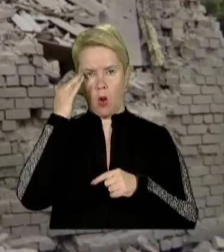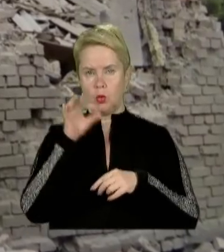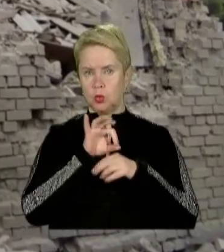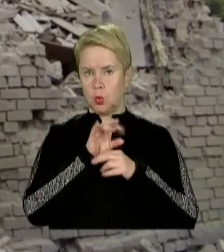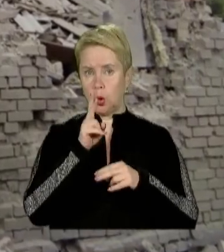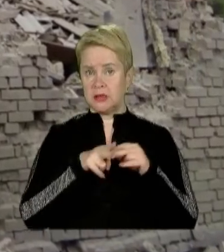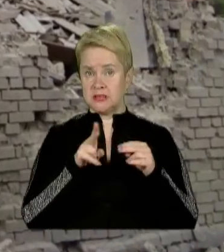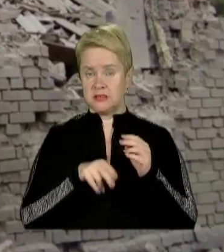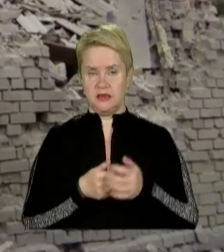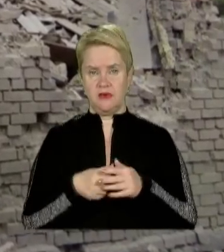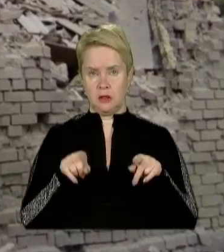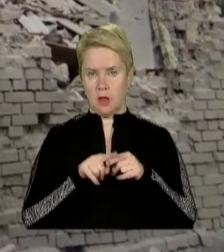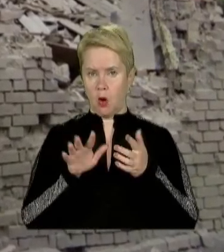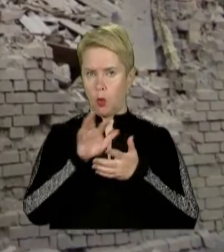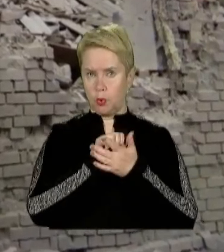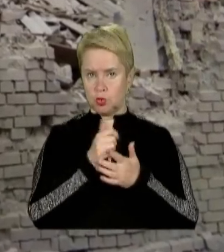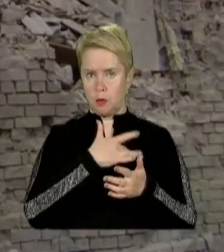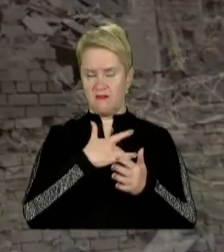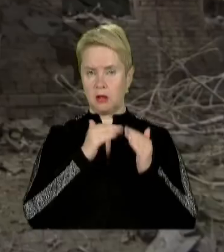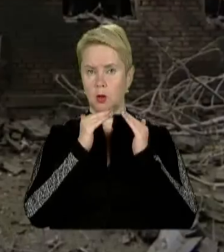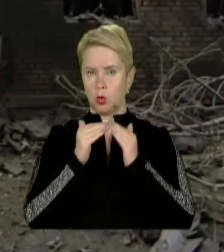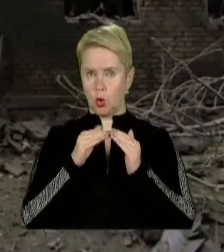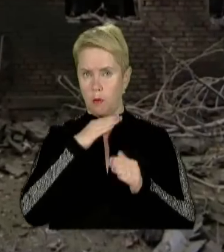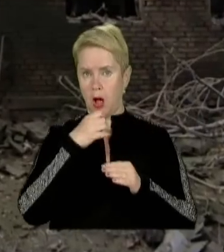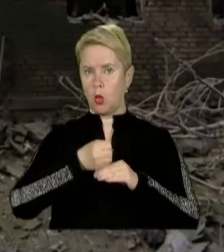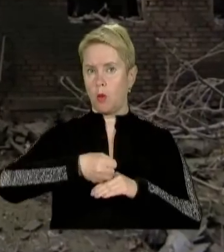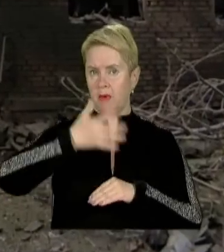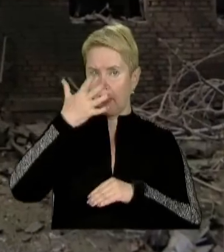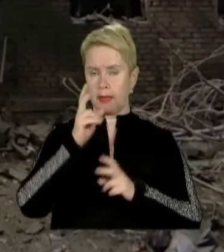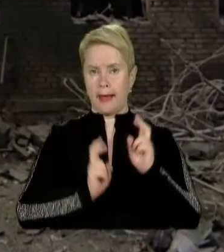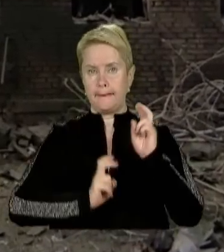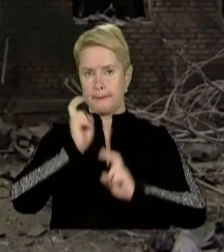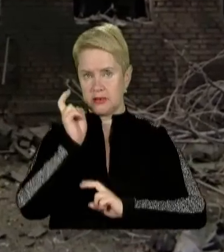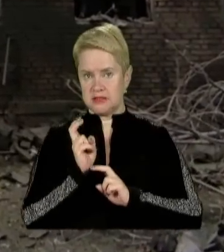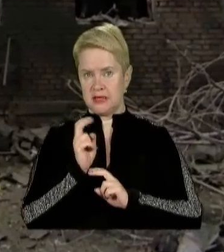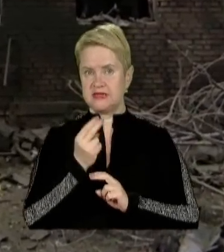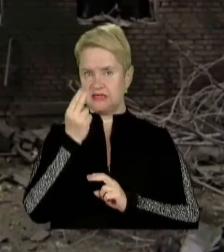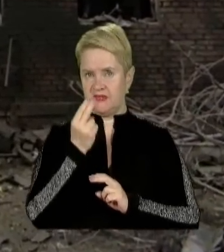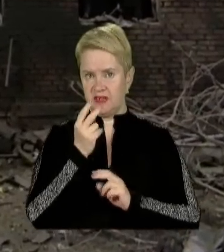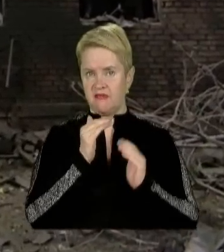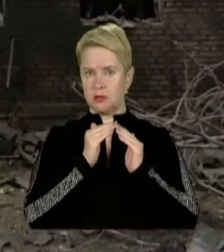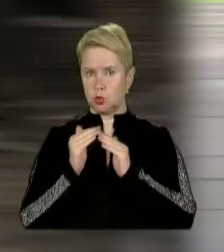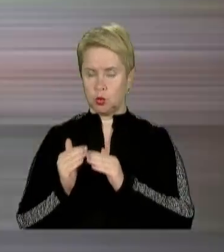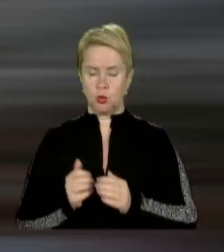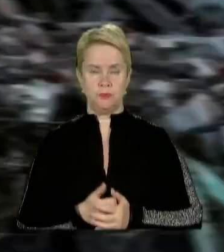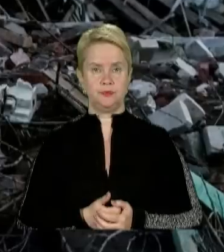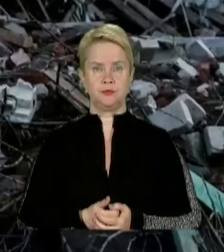та кінцівок. Також понівечило приватні домівки, багатоповерхівки, підприємство та цивільну інфраструктуру.